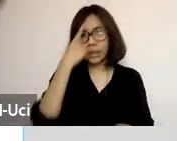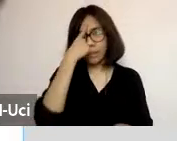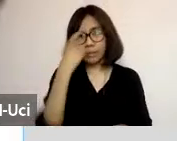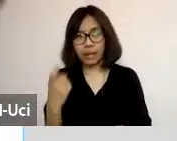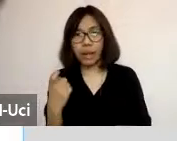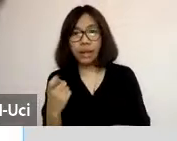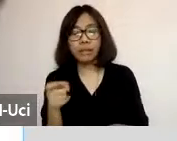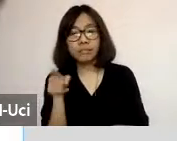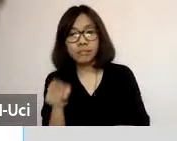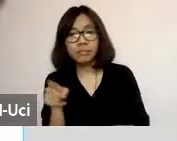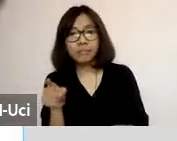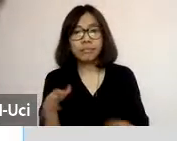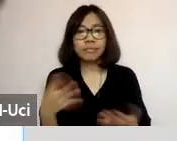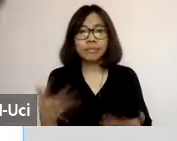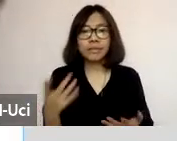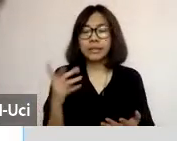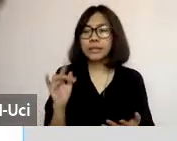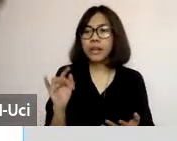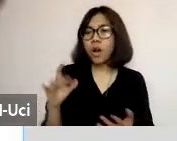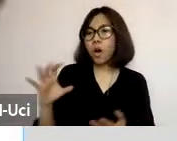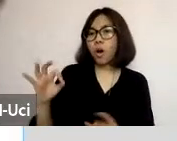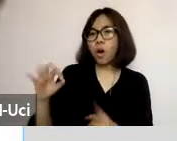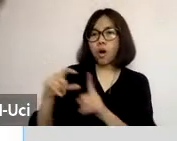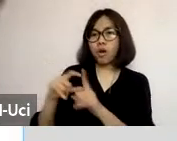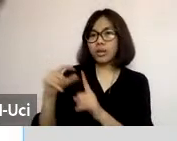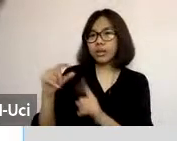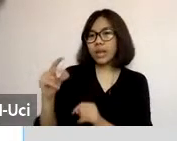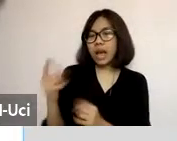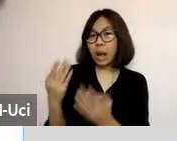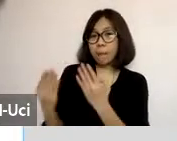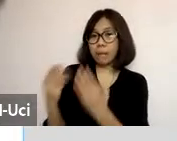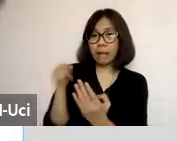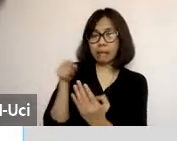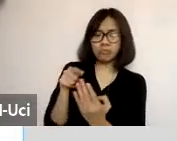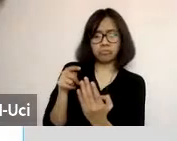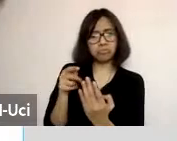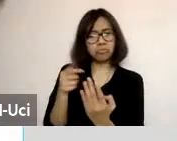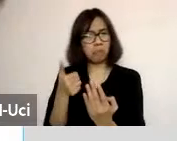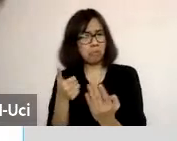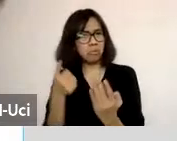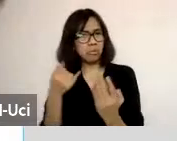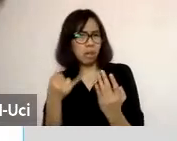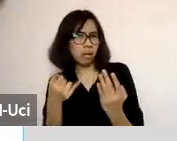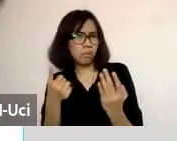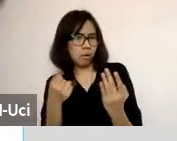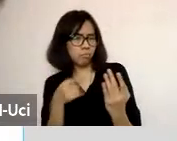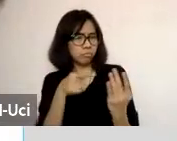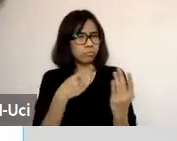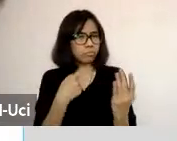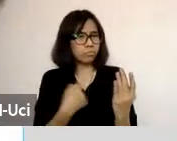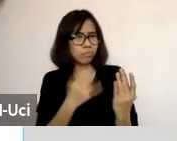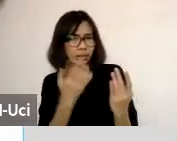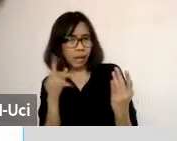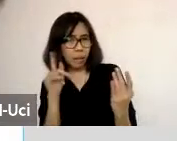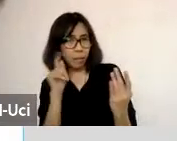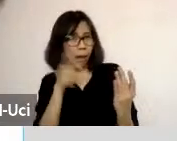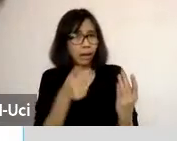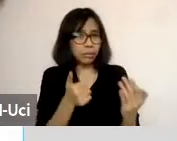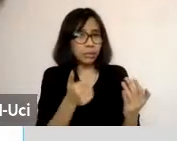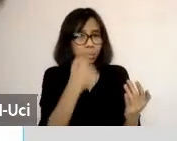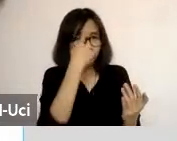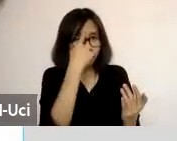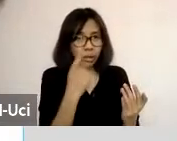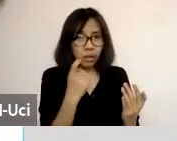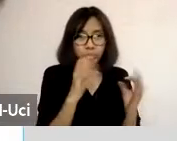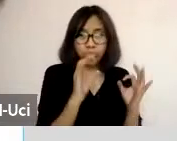karena kita melihat ini kira-kira audio operasinya ECC atau enggak gitu ya apakah dia bisa dipercaya atau tidak sama sekali karena